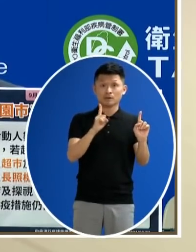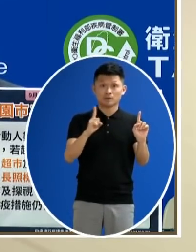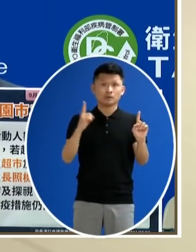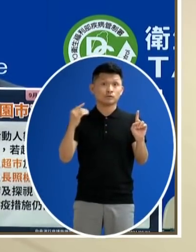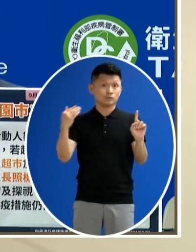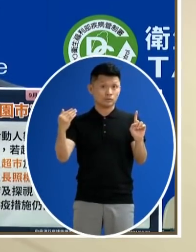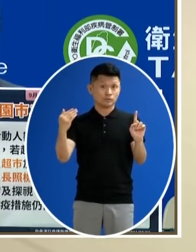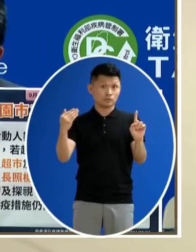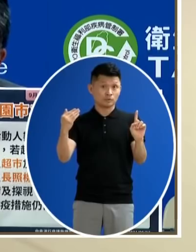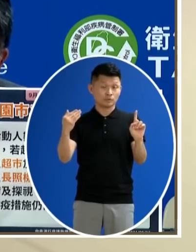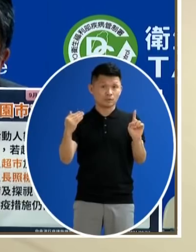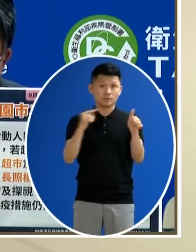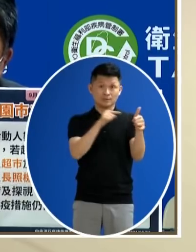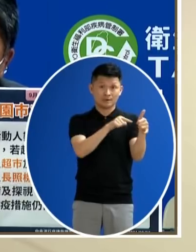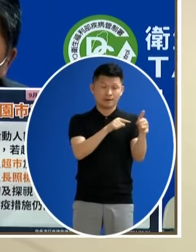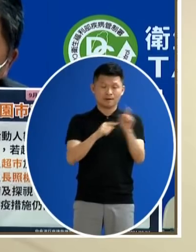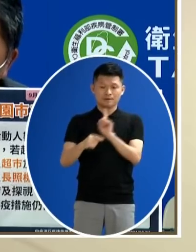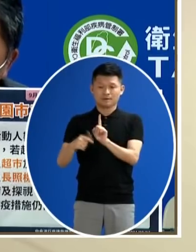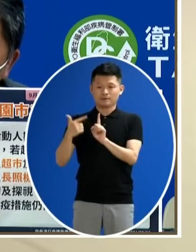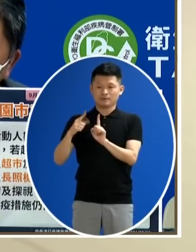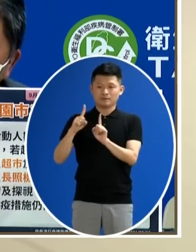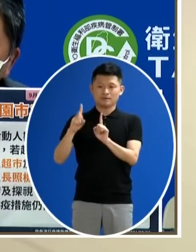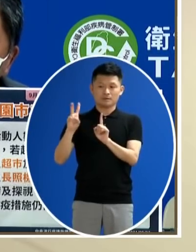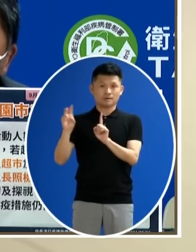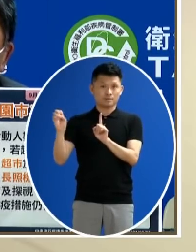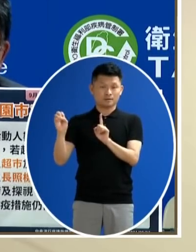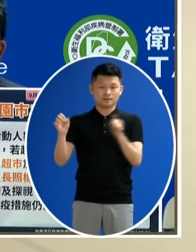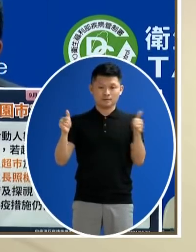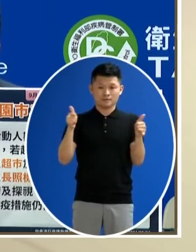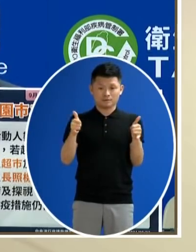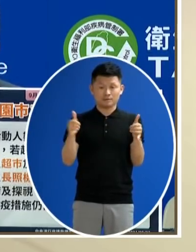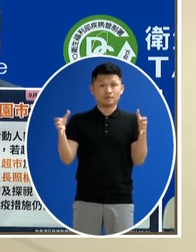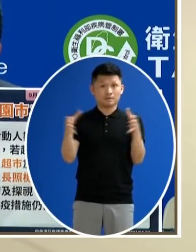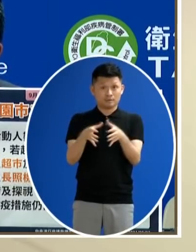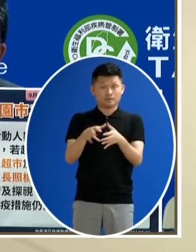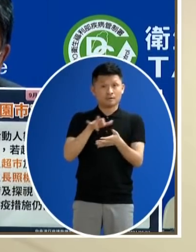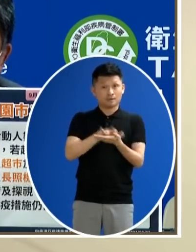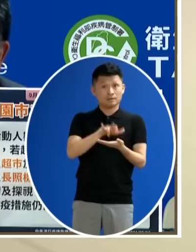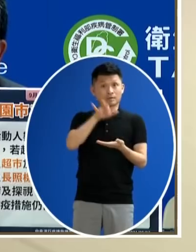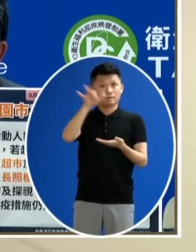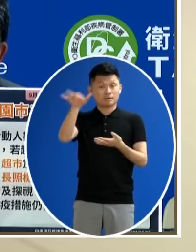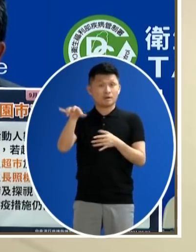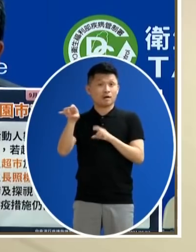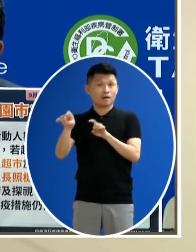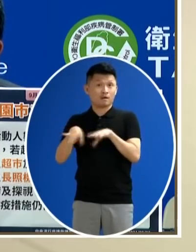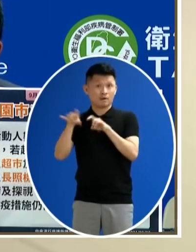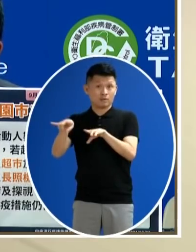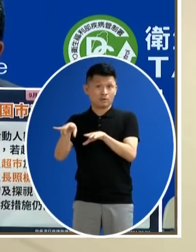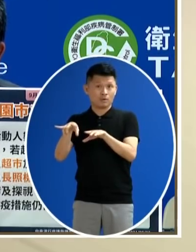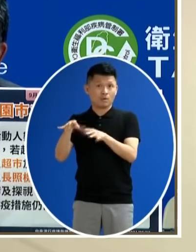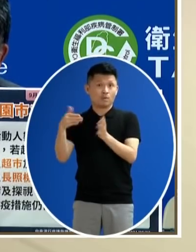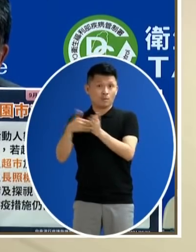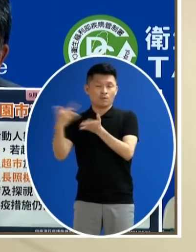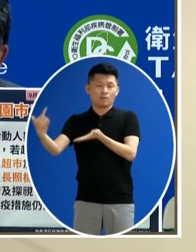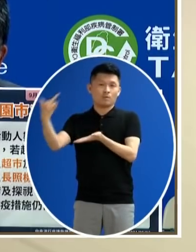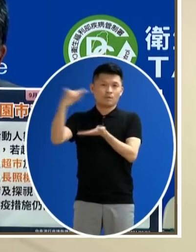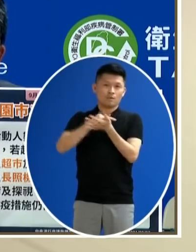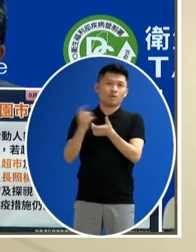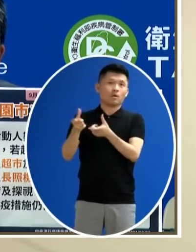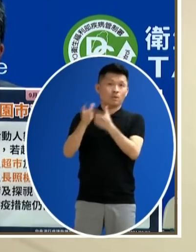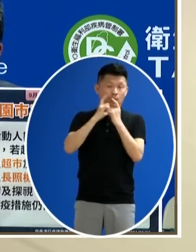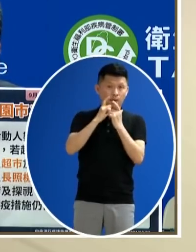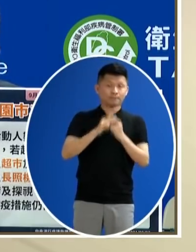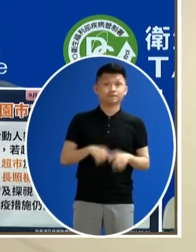12116119，好，他当然跟16120他们最后哈是同班机从澳洲飞澳洲，然后回来的，但